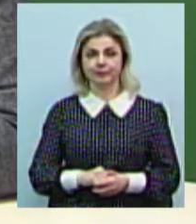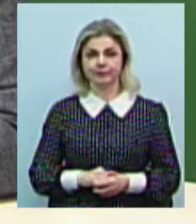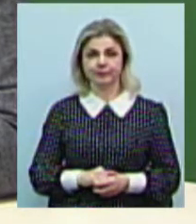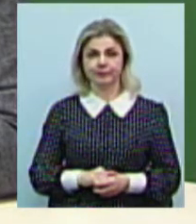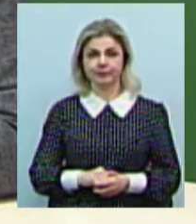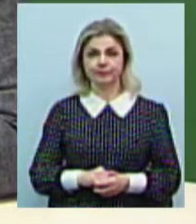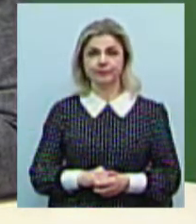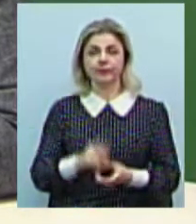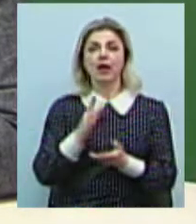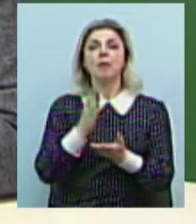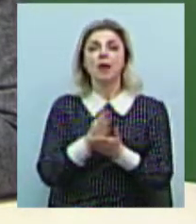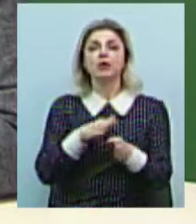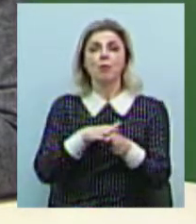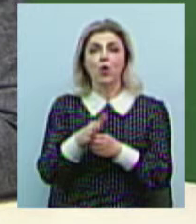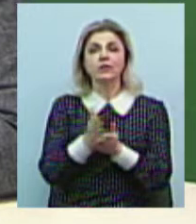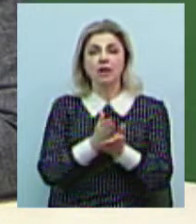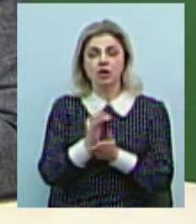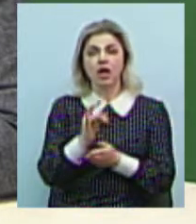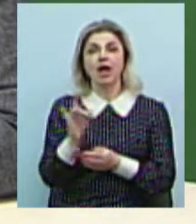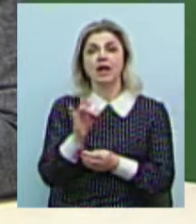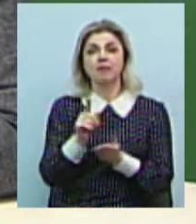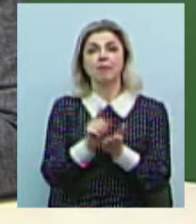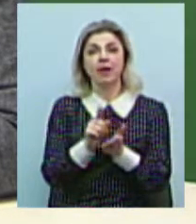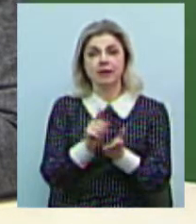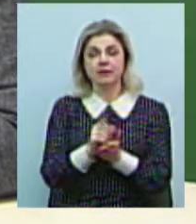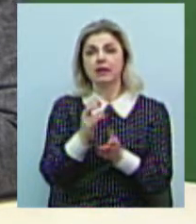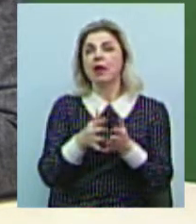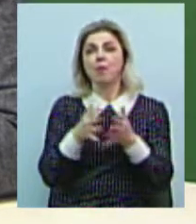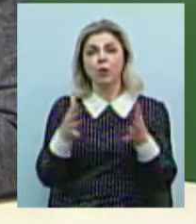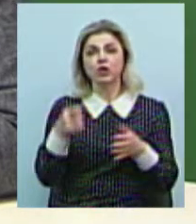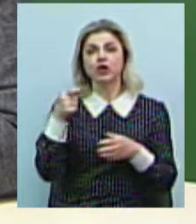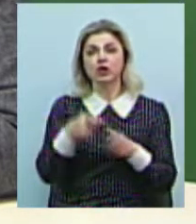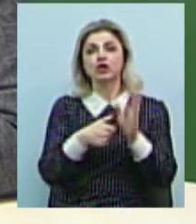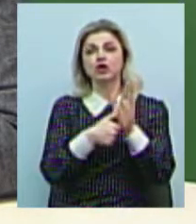страхування, мати повний стаж і розмір пенсії не перевищує